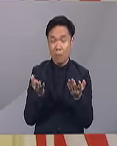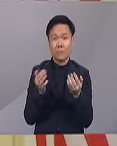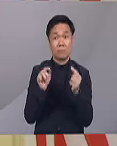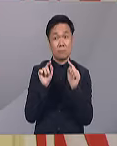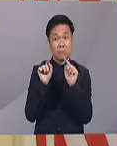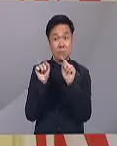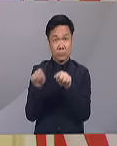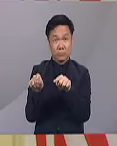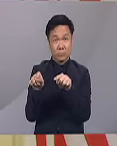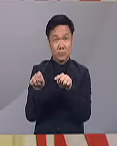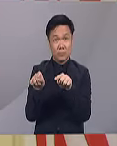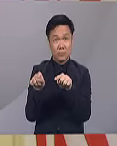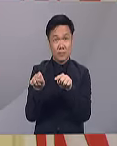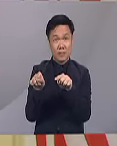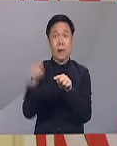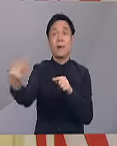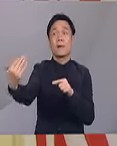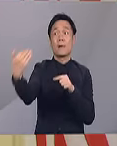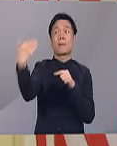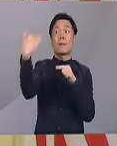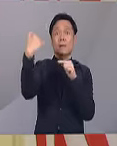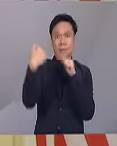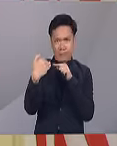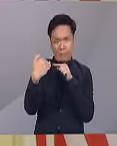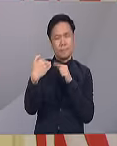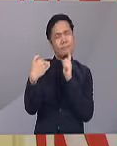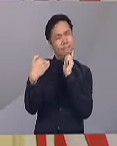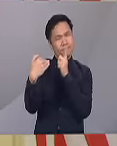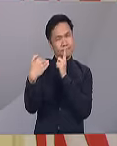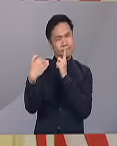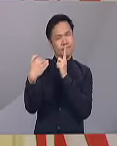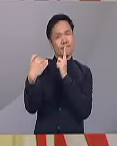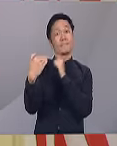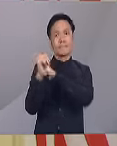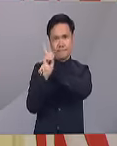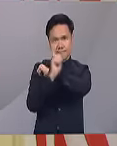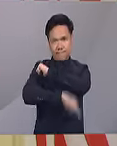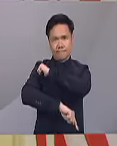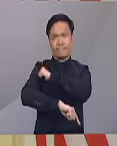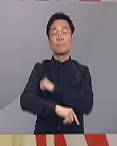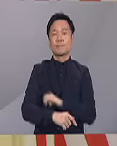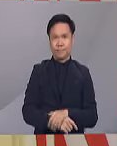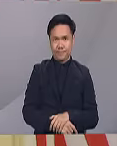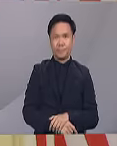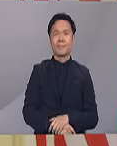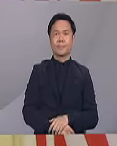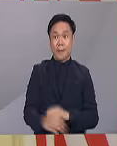tindakan selepas mereka balik ke bandar ataupun ibu kota tempat mereka